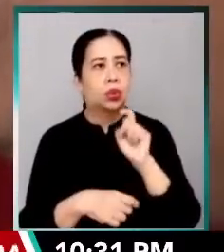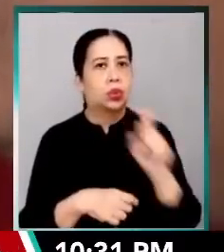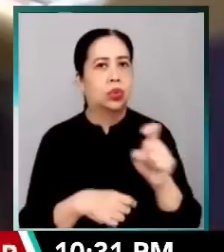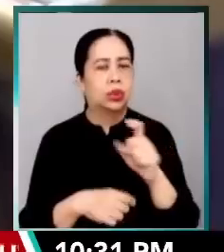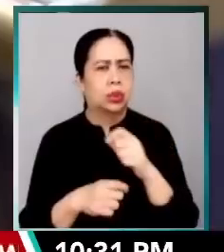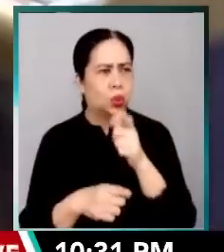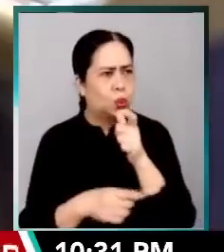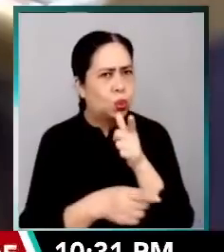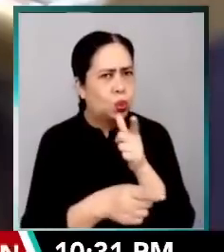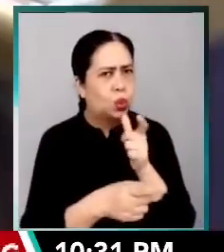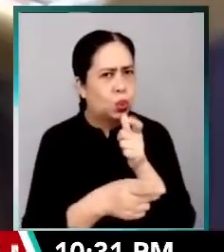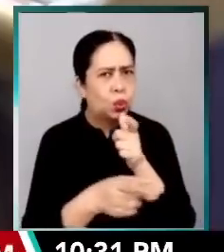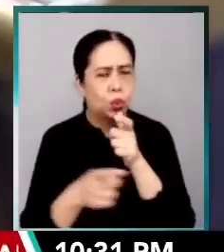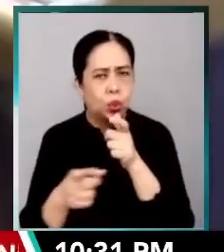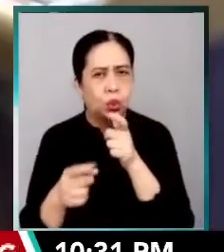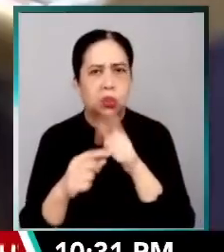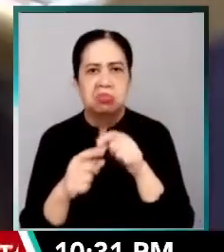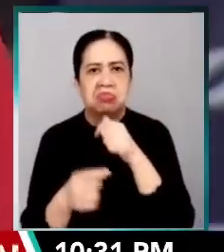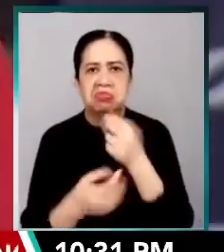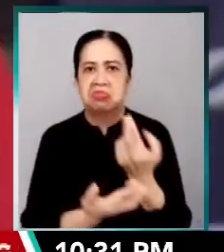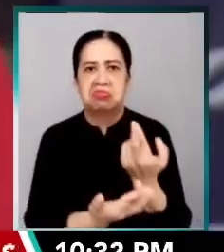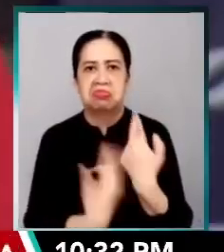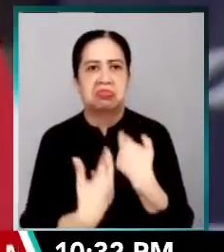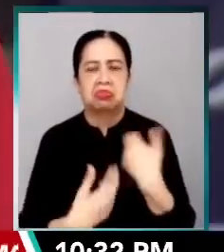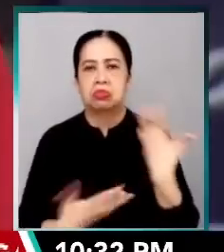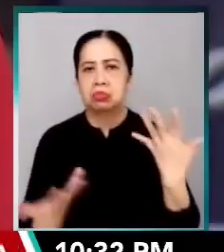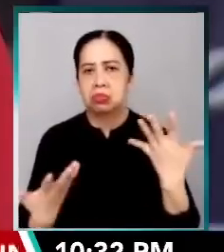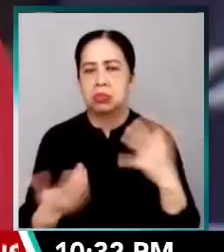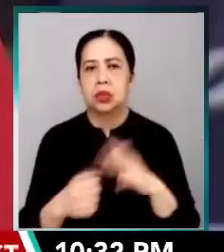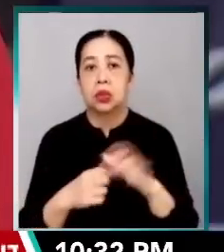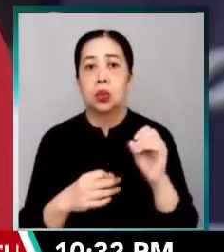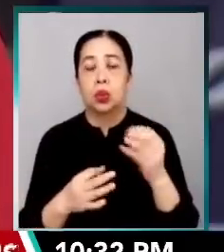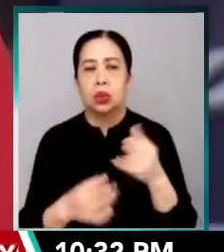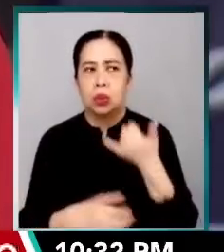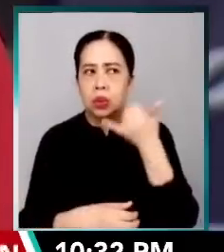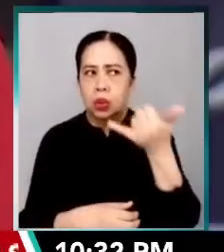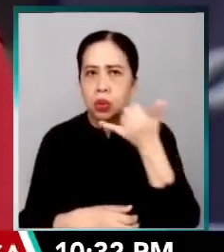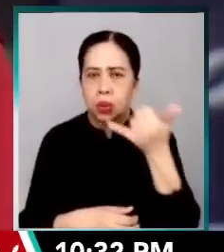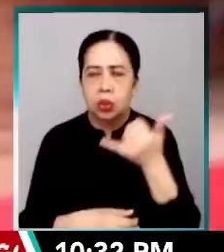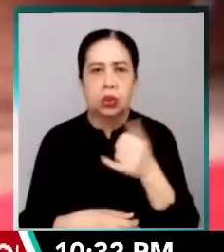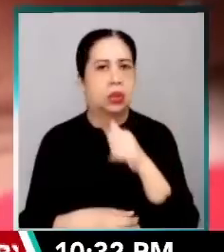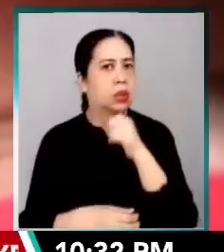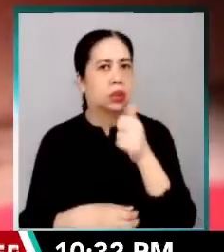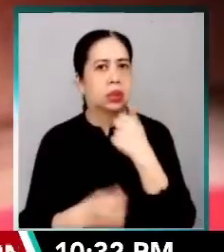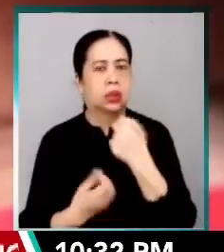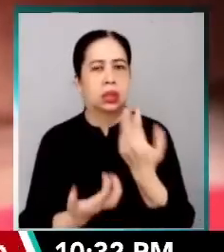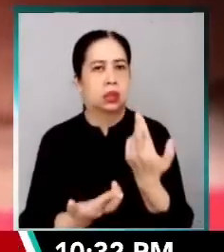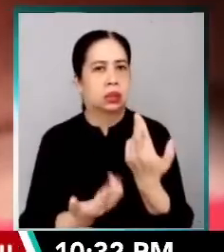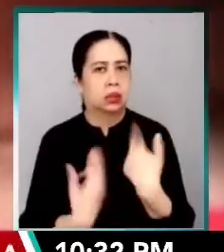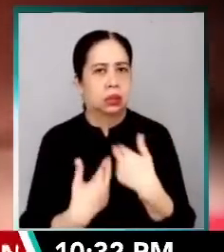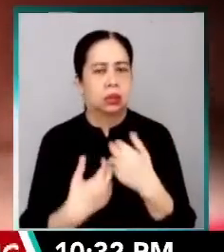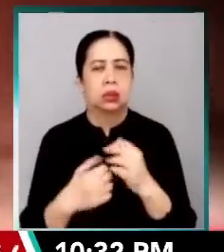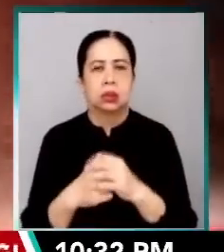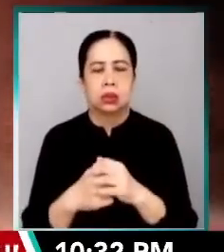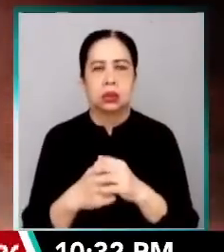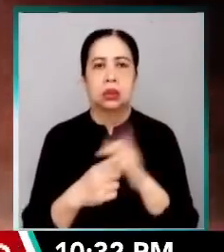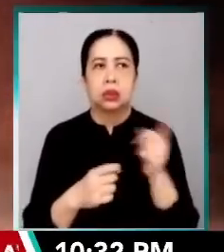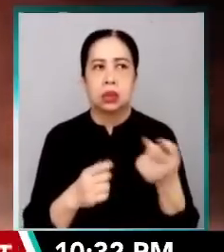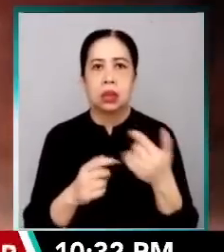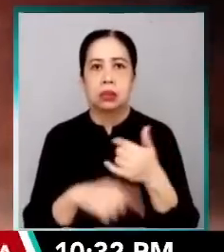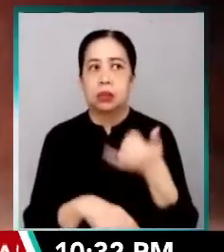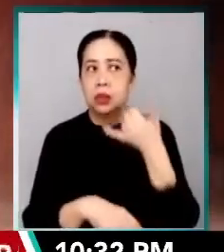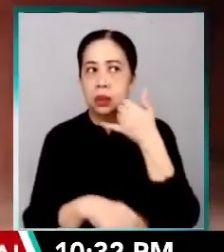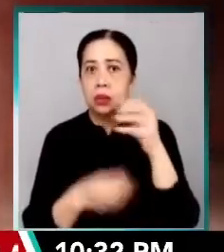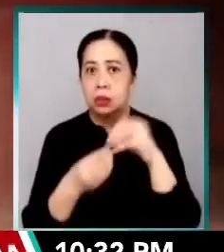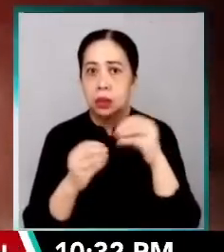sila. Pero hindi sila nagre-reply. Tinatawagan ko pero hindi naman sinasagot. Matapos tawagan ng numero, nakatanggap